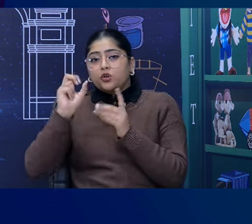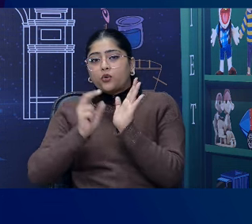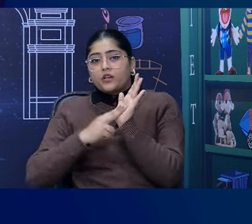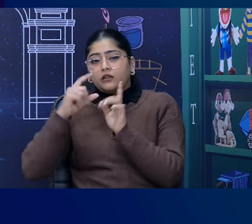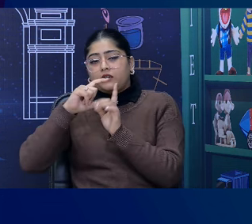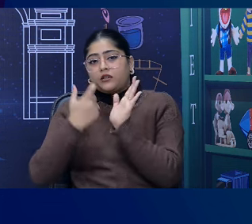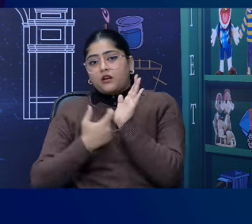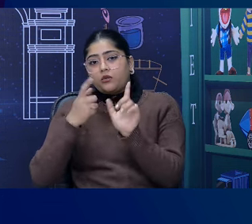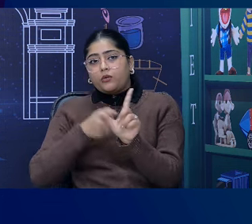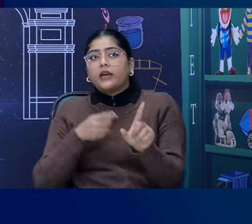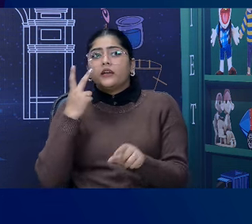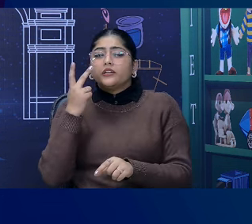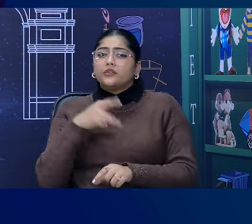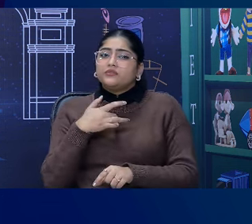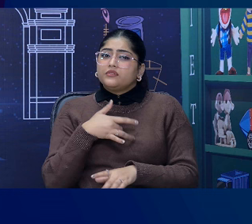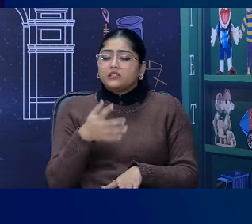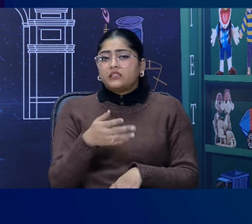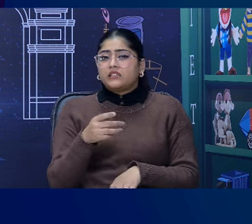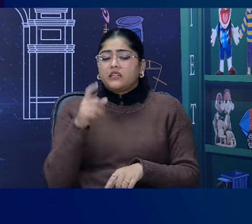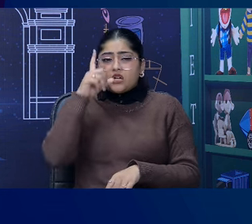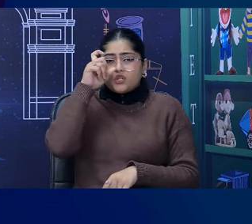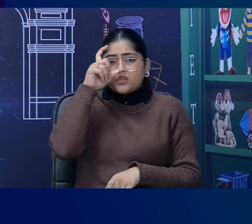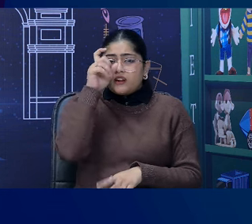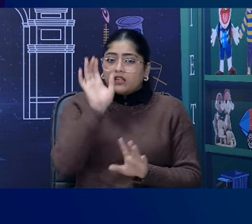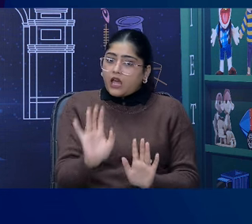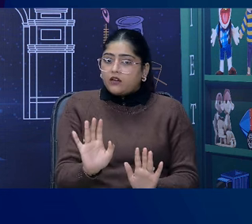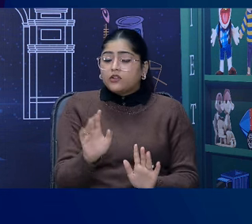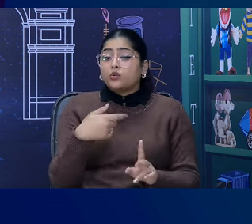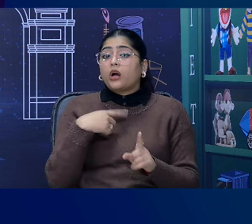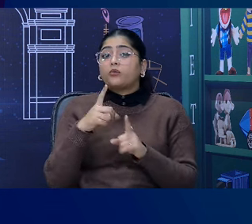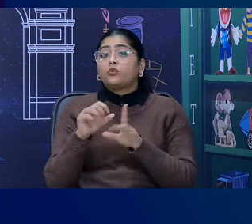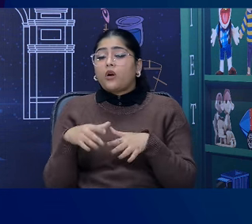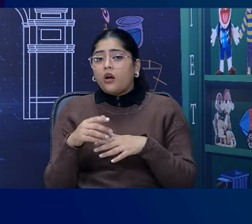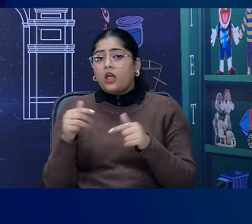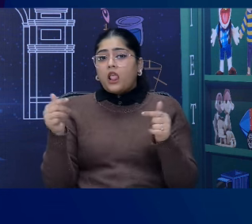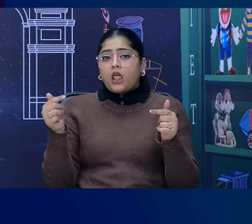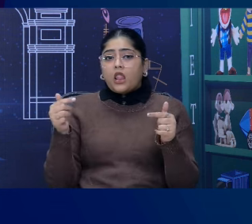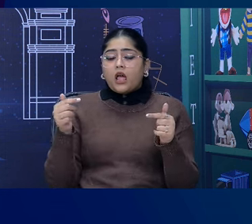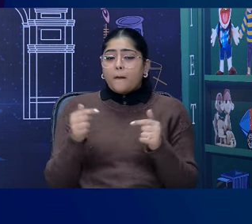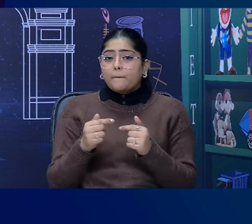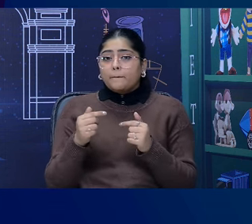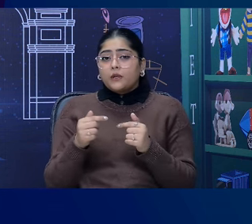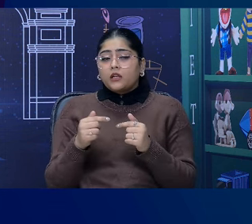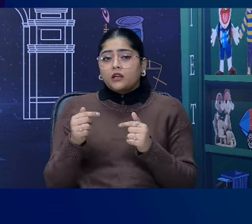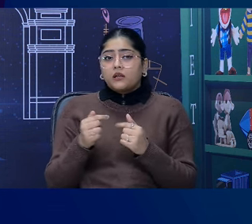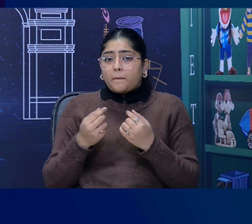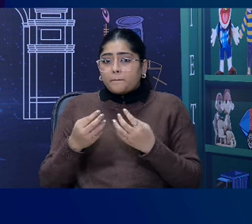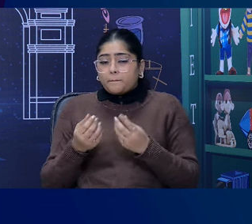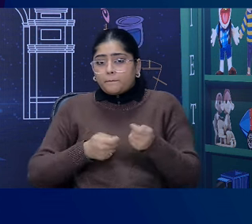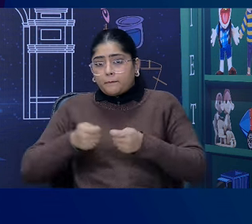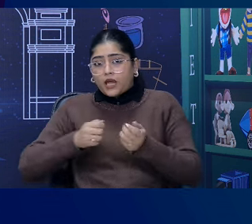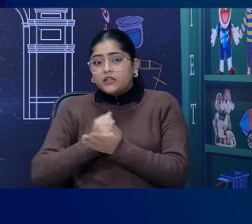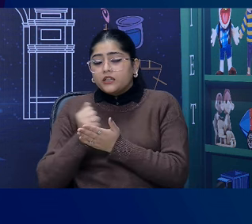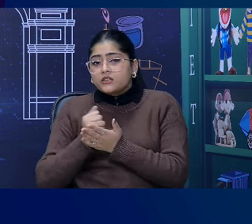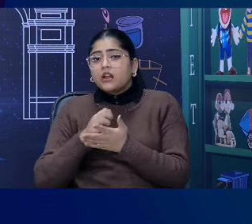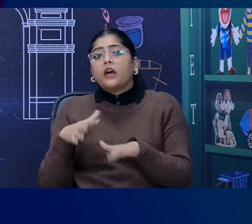स्ट्रेसफुल है अब हम उस पे क्या काम करें उससे हम लड़ेंगे या हम उससे भागेंगे जो हमने बिगिनिंग में